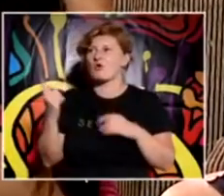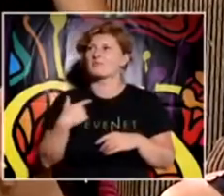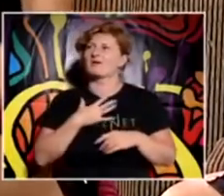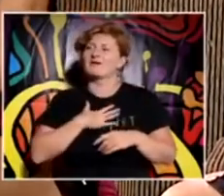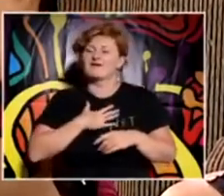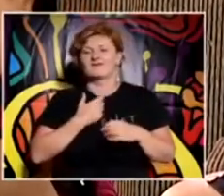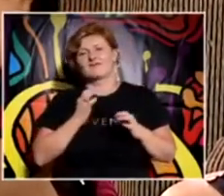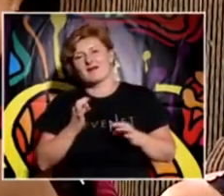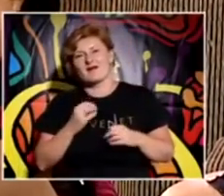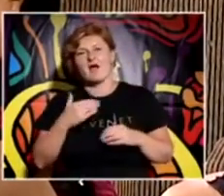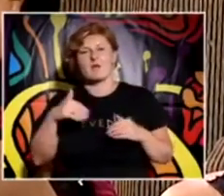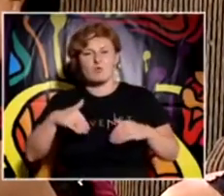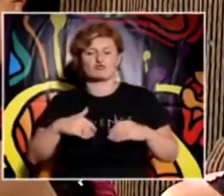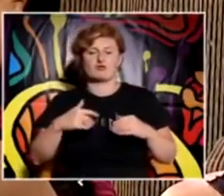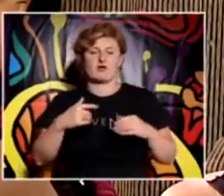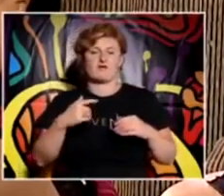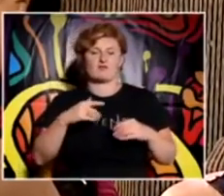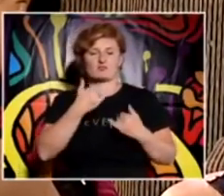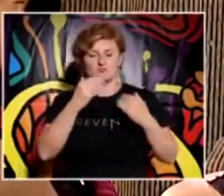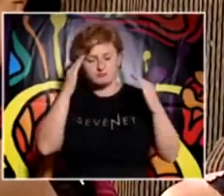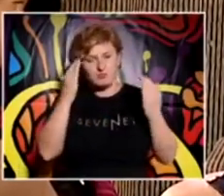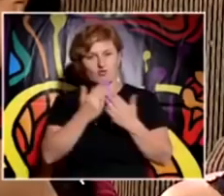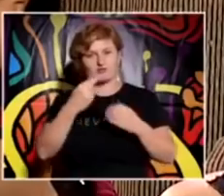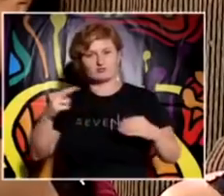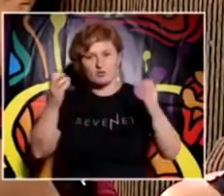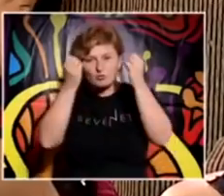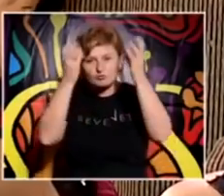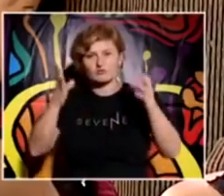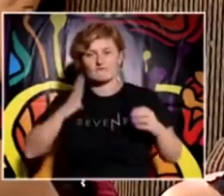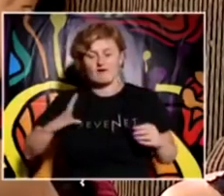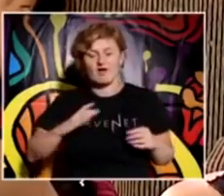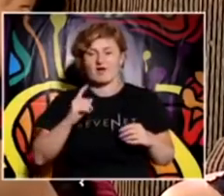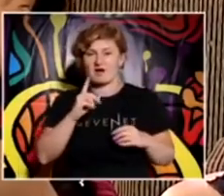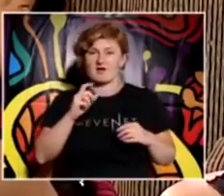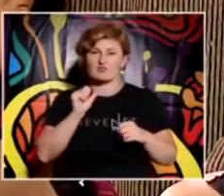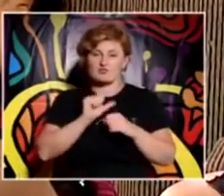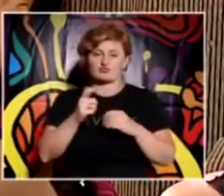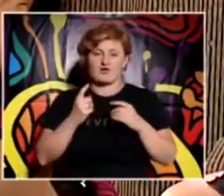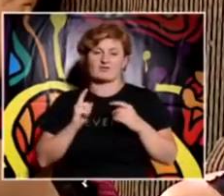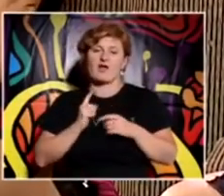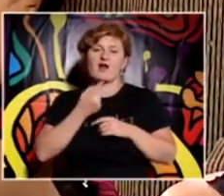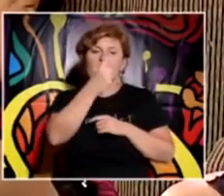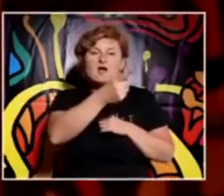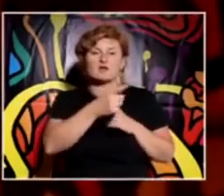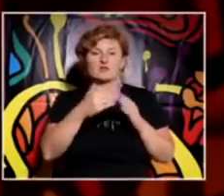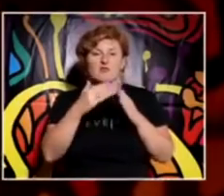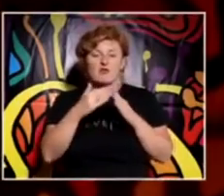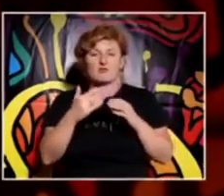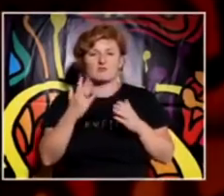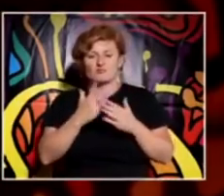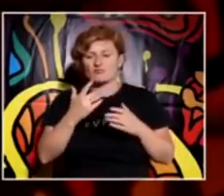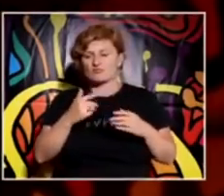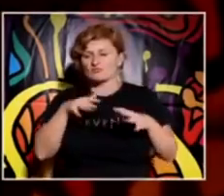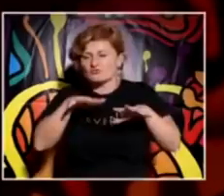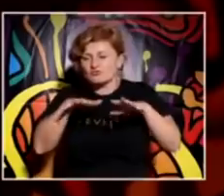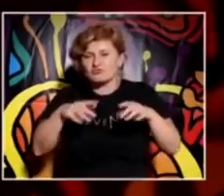porównać różne kultury, no ale też w pewnym momencie, jak już jest tak daleko od domu i widzi, że tyle rzeczy się dzieje,